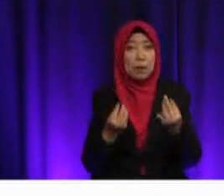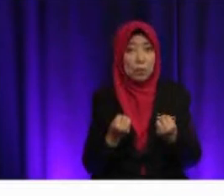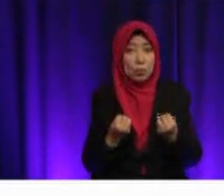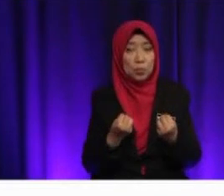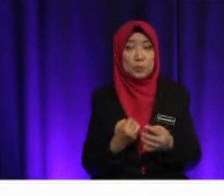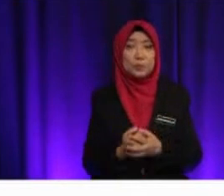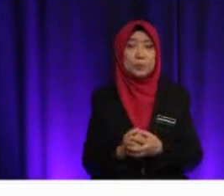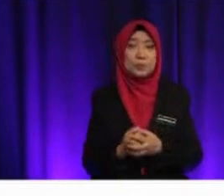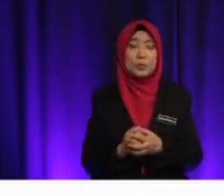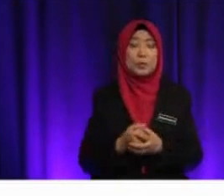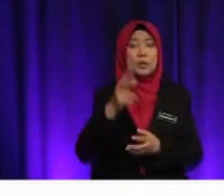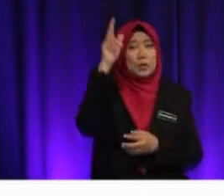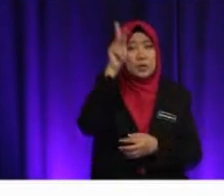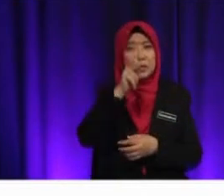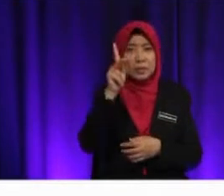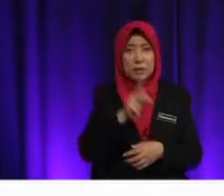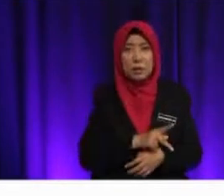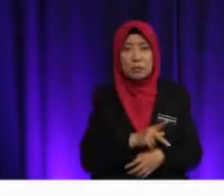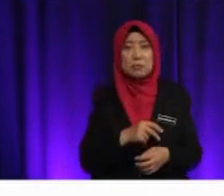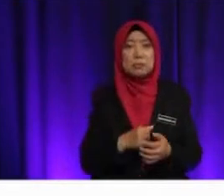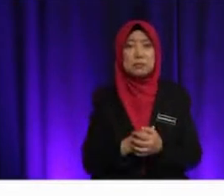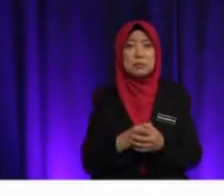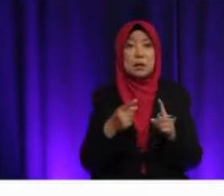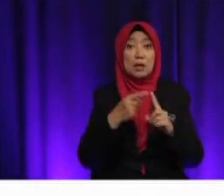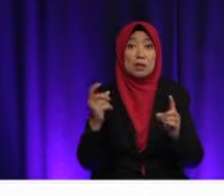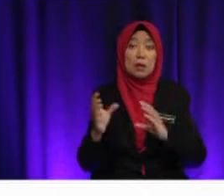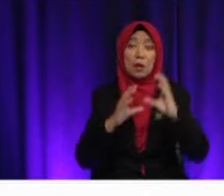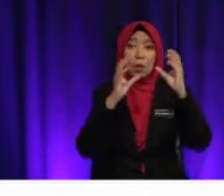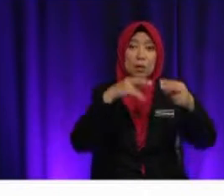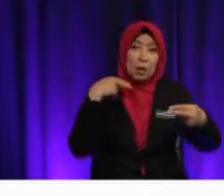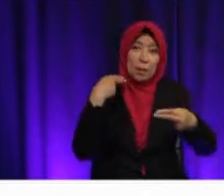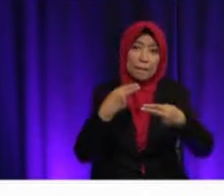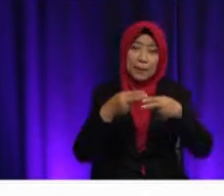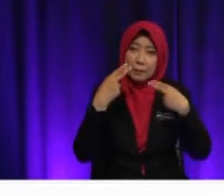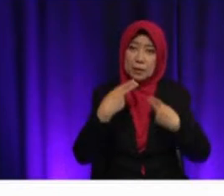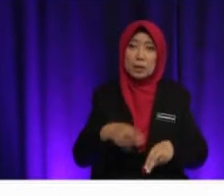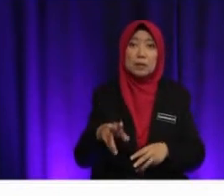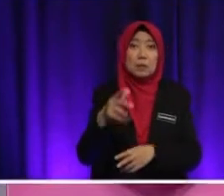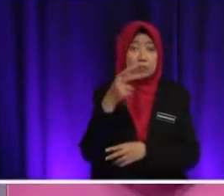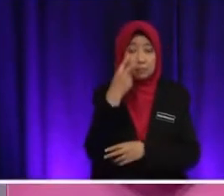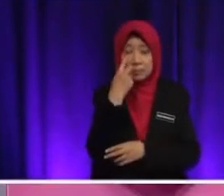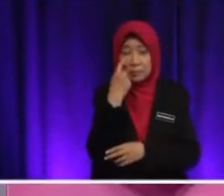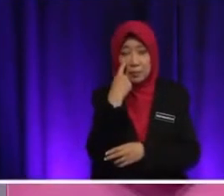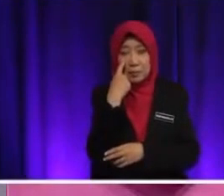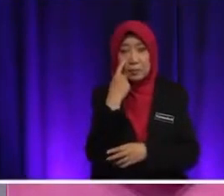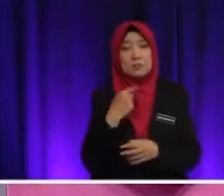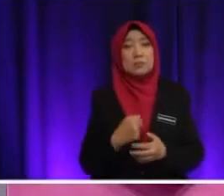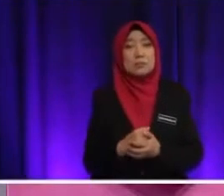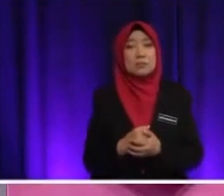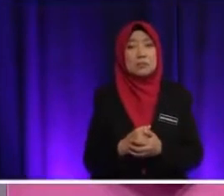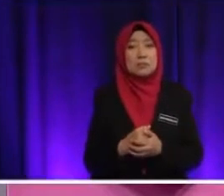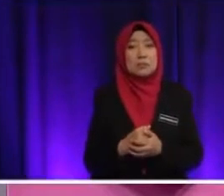Kemudian sinaran kilat yang terpancar dari awan itu hampir-hampir menghilangkan penglihatannya. Bila kita lihat lalu ni,